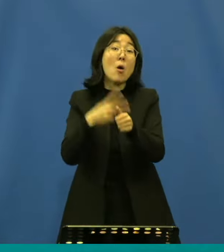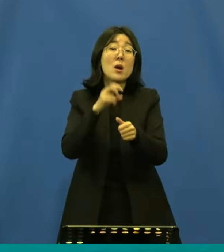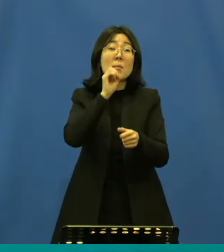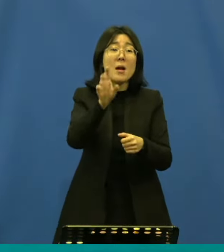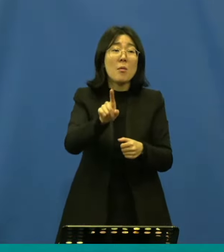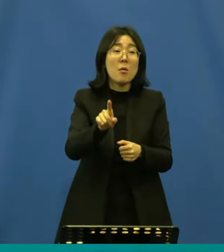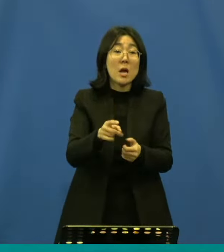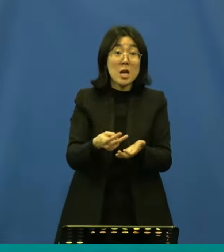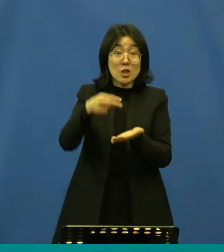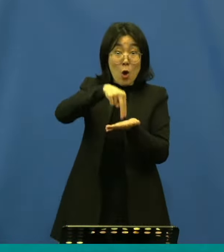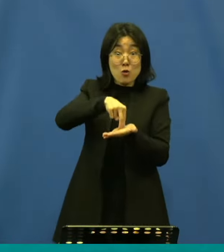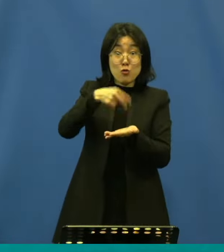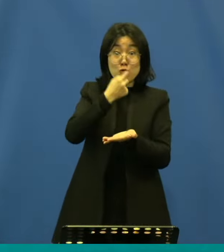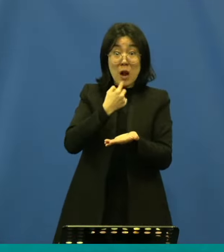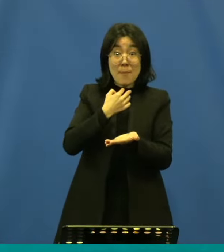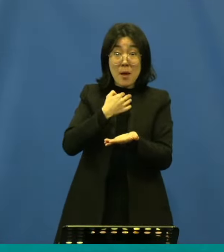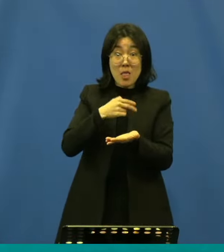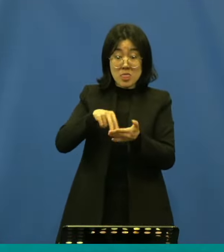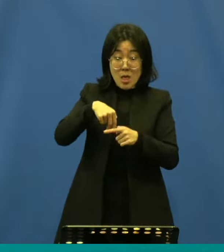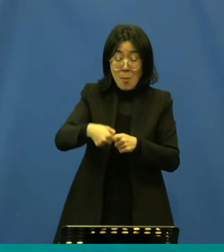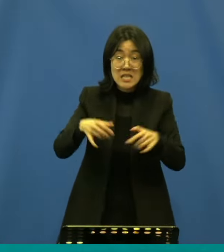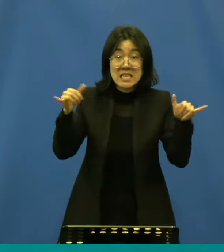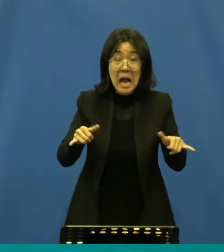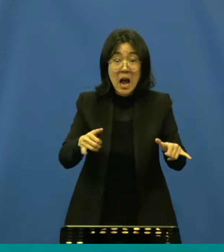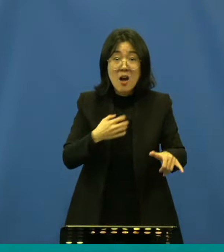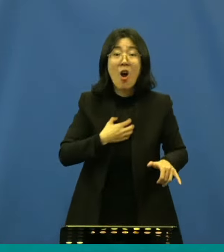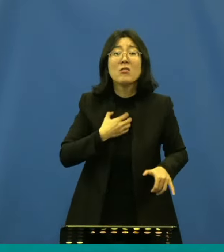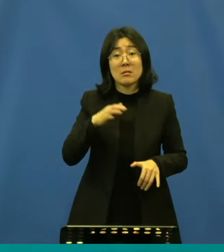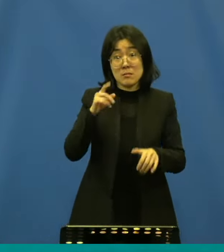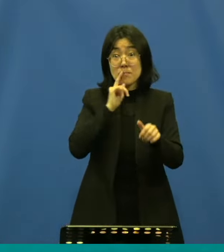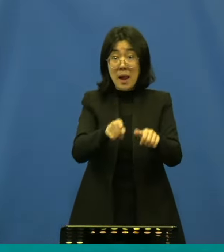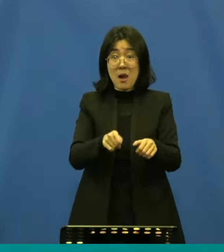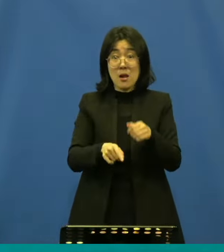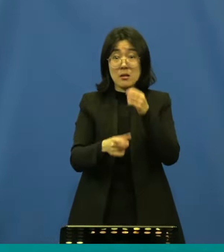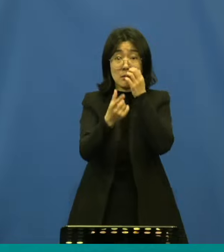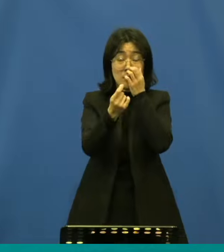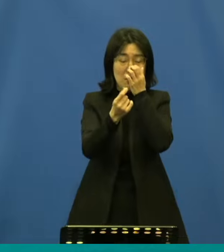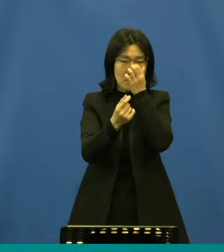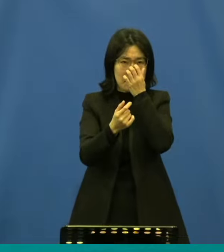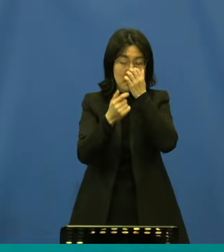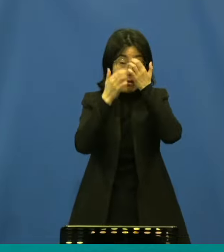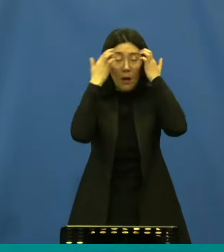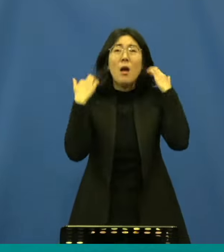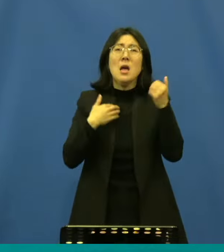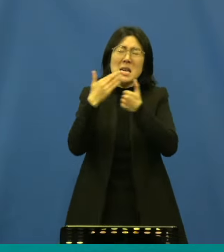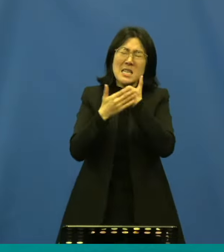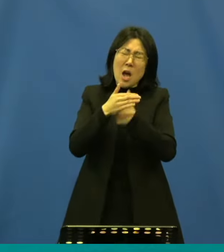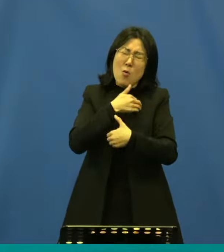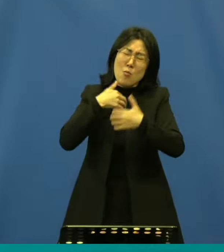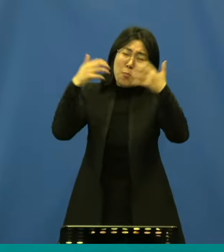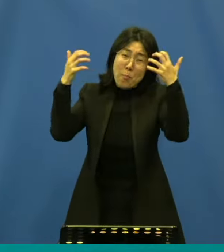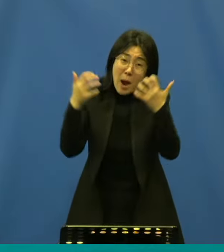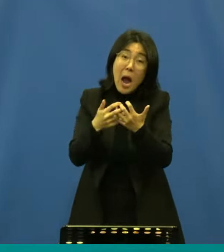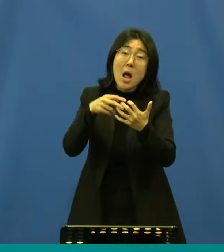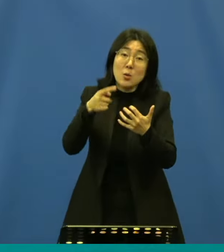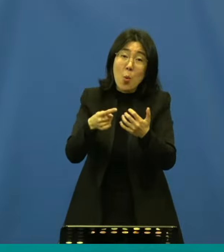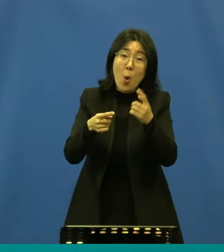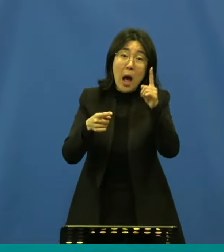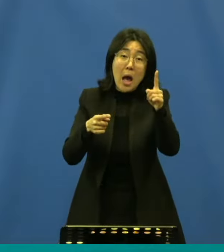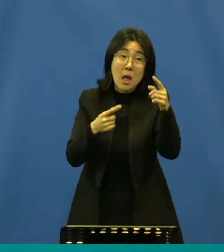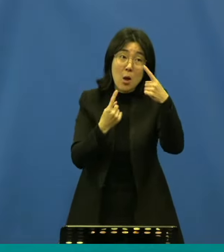있습니다. 아무리 큰 은혜를 받았다 할지라도 또 넘어질 수 있습니다. 자,